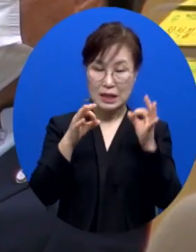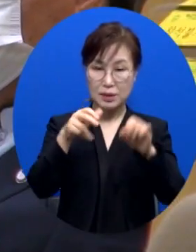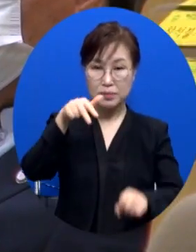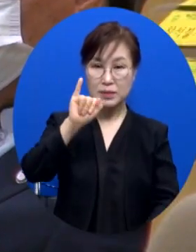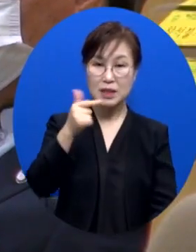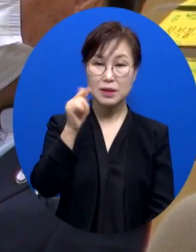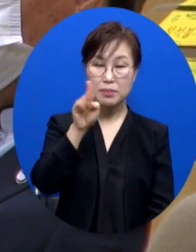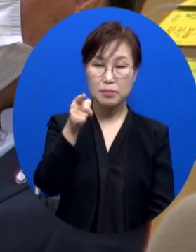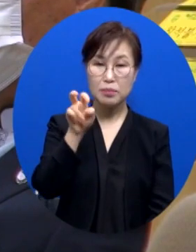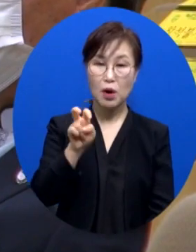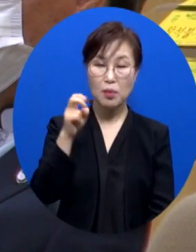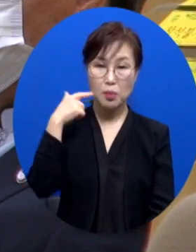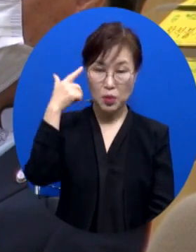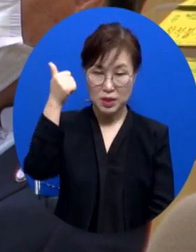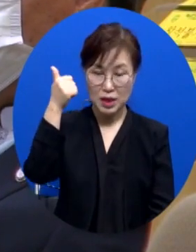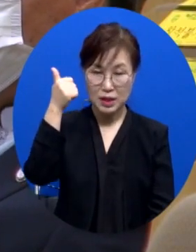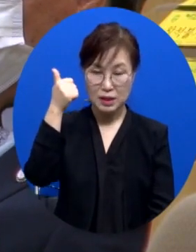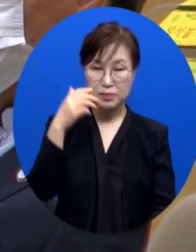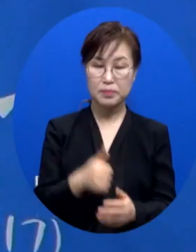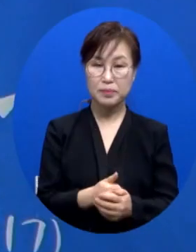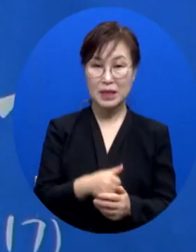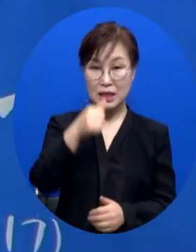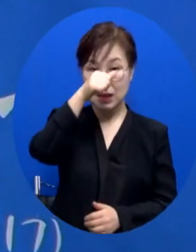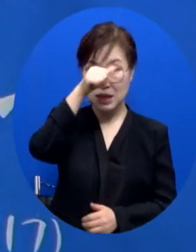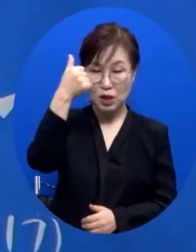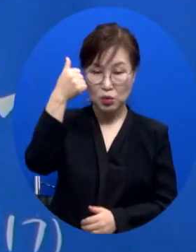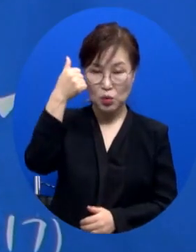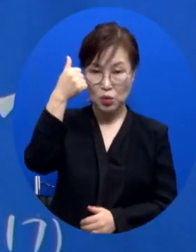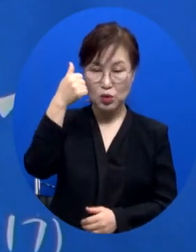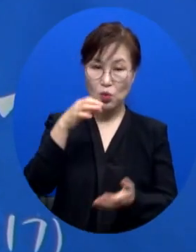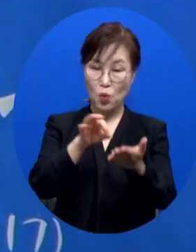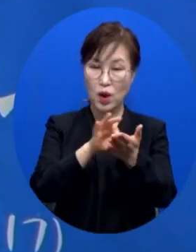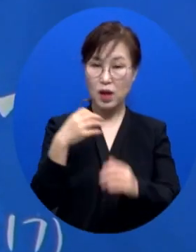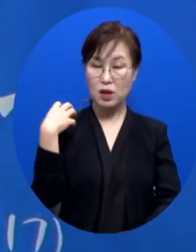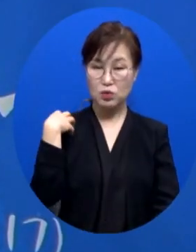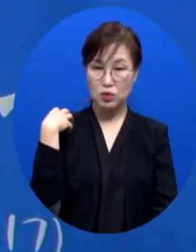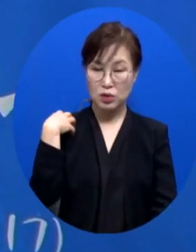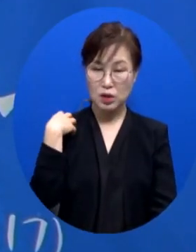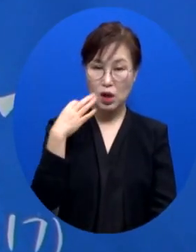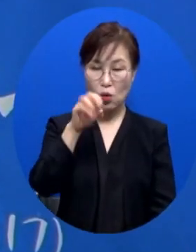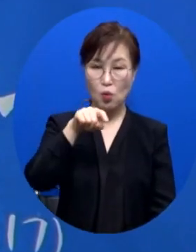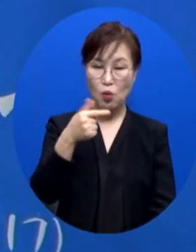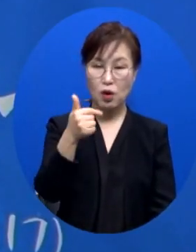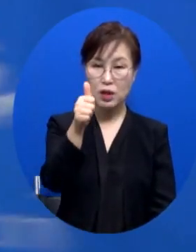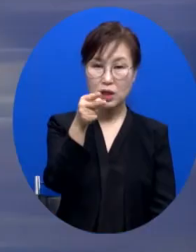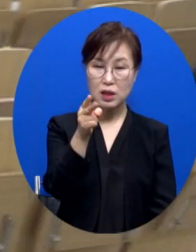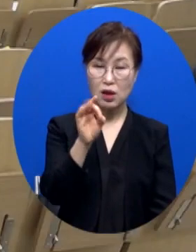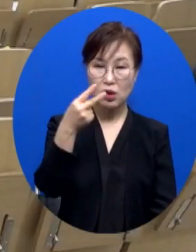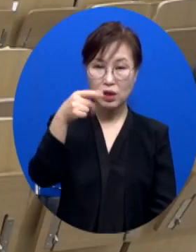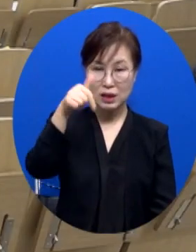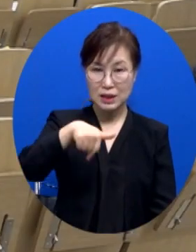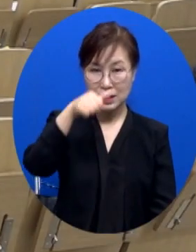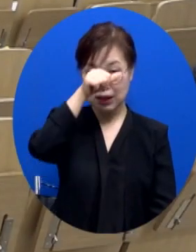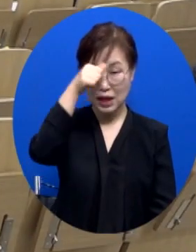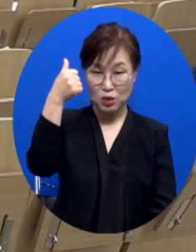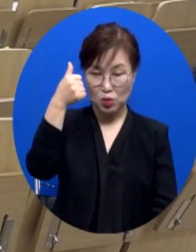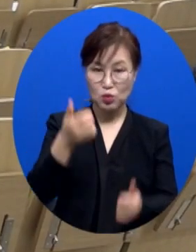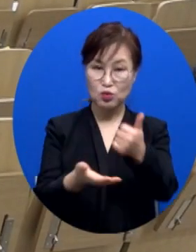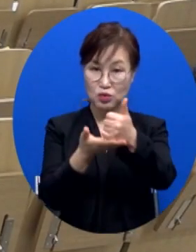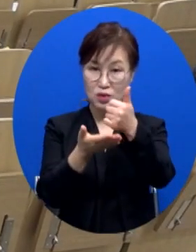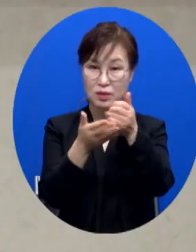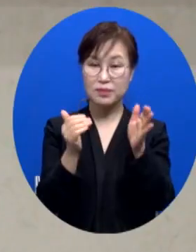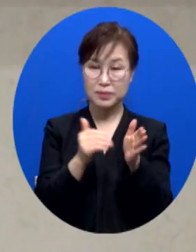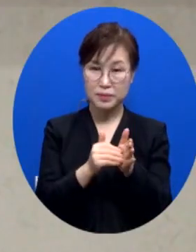목사, 장로 부총회장 후보에는 총회 회계 출신인 원영득 장로를 추천했습니다. 후보 추천에